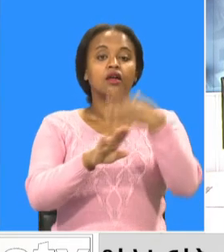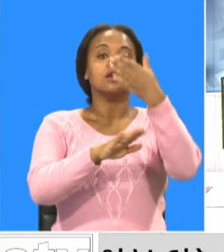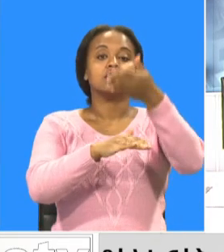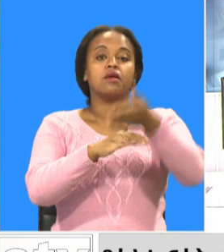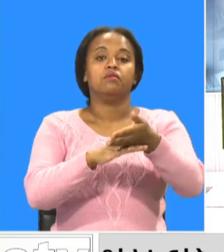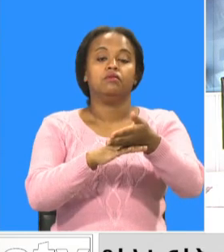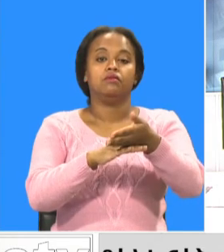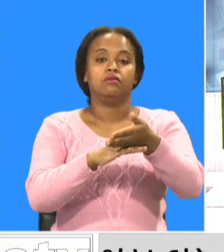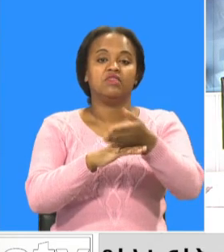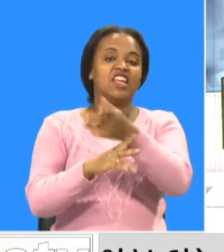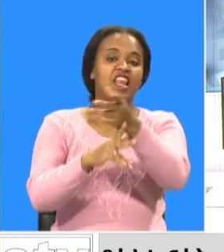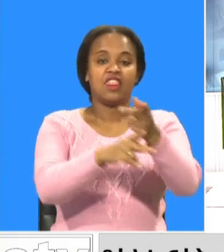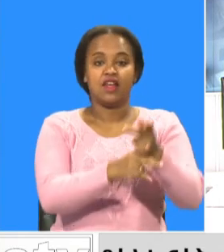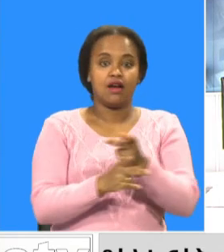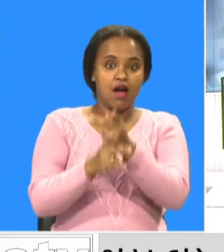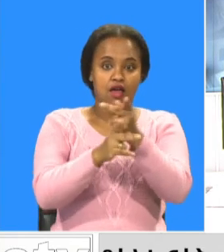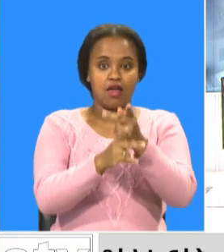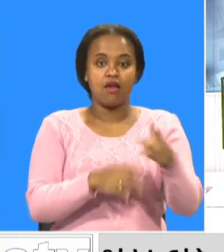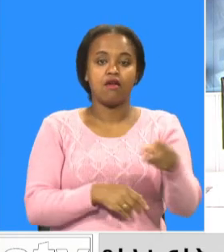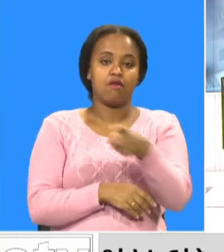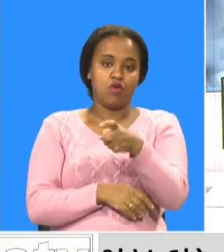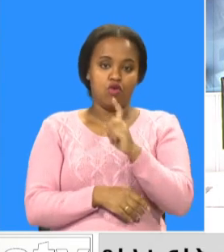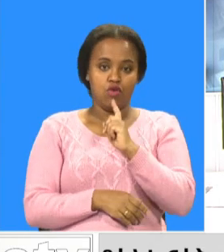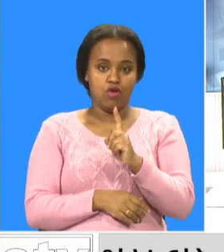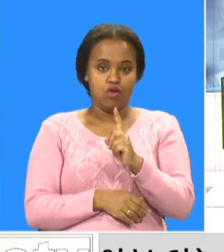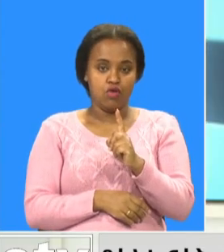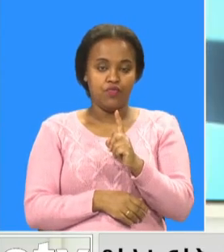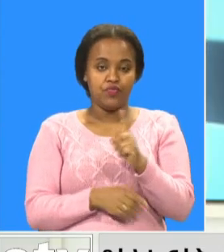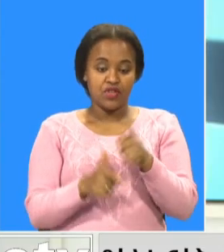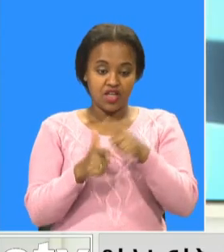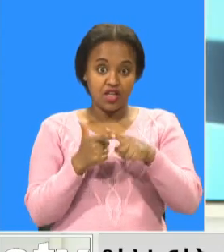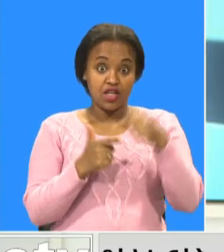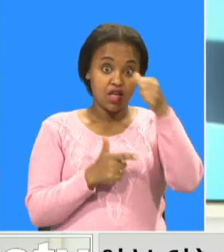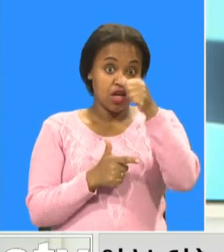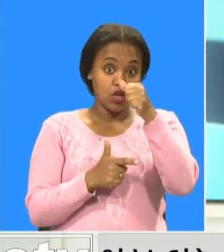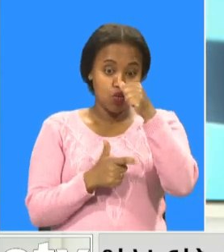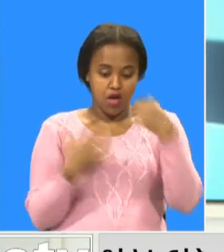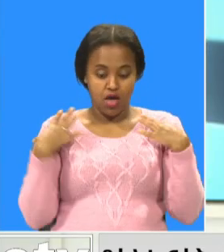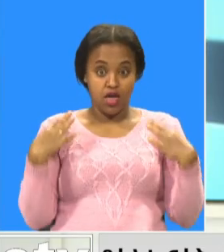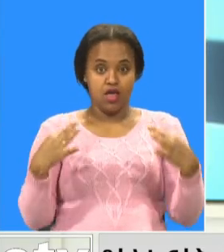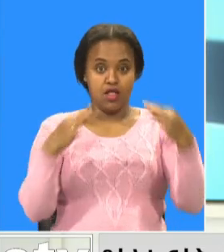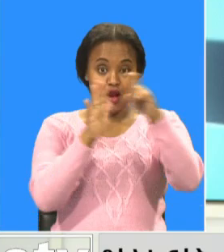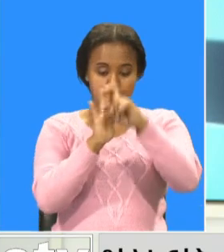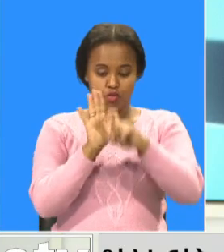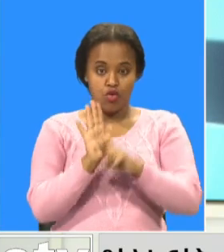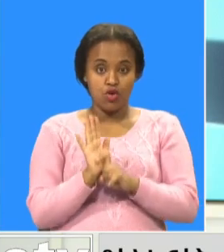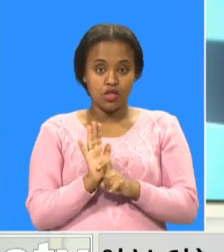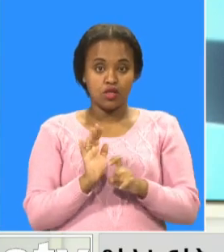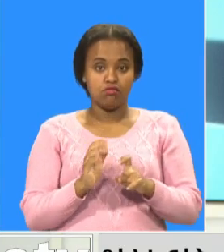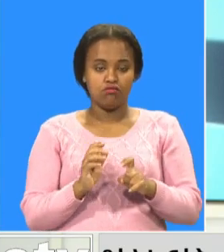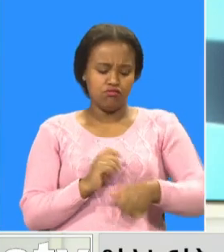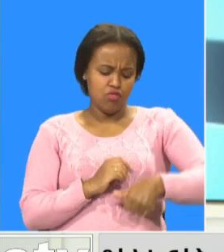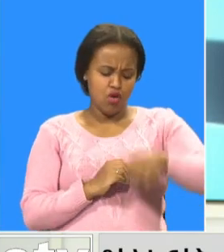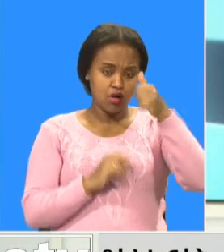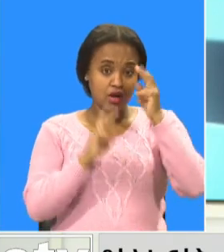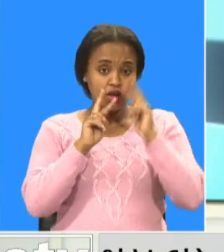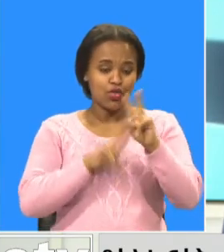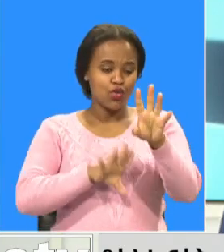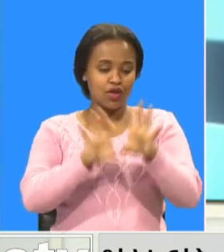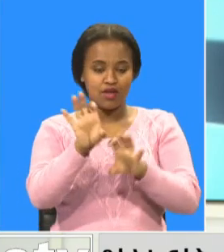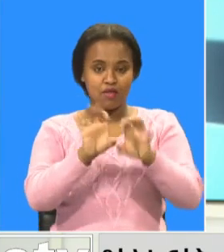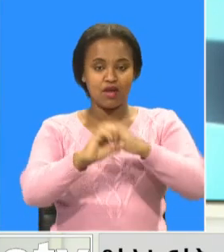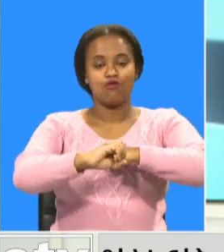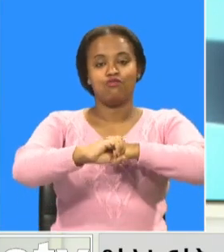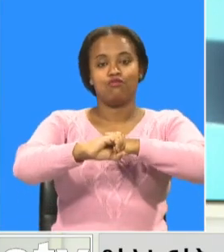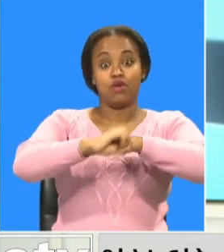ከዛም ለጥንቃቄ የሚሆኑ እንግዲህ ያው የኢትዮጵያ ጤና ፖሊሲ በዋናነት የሚያተኩረው